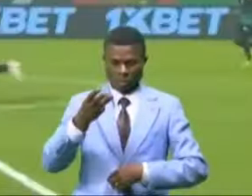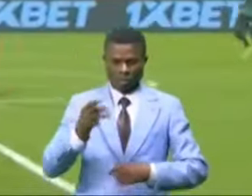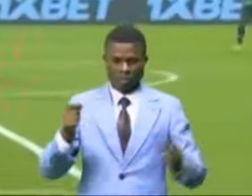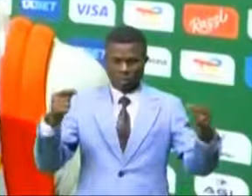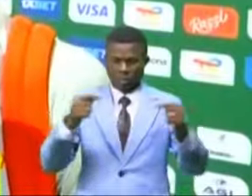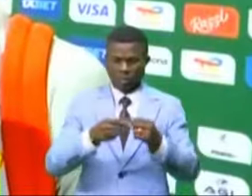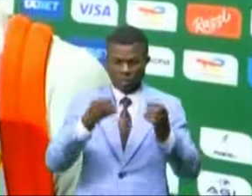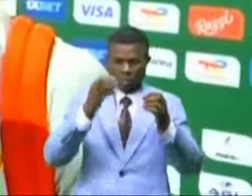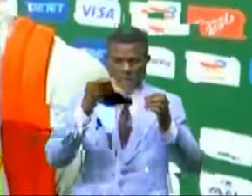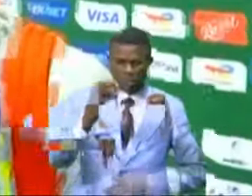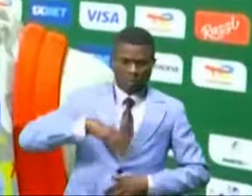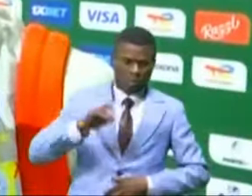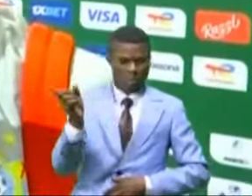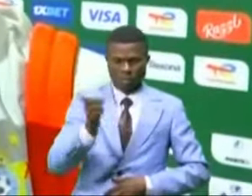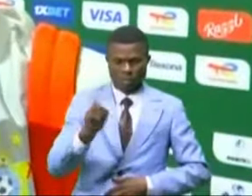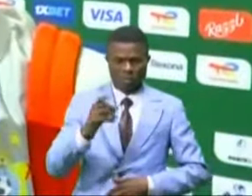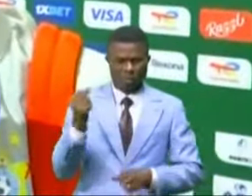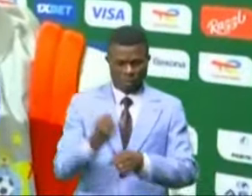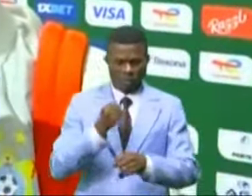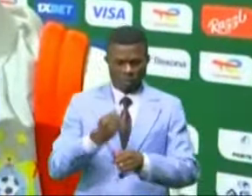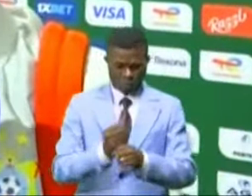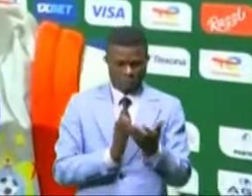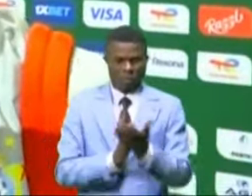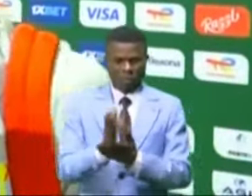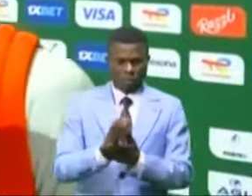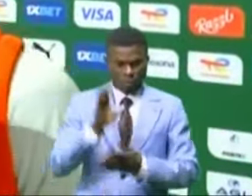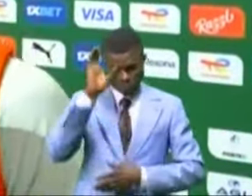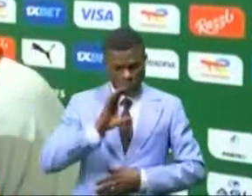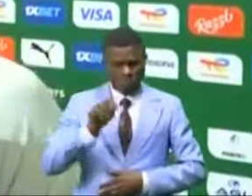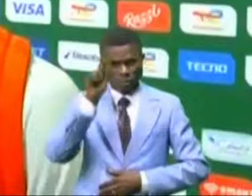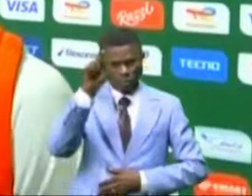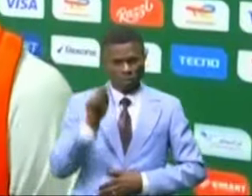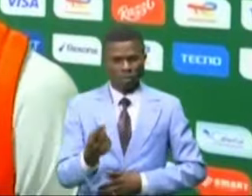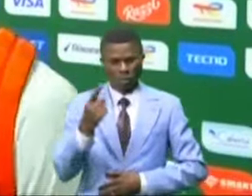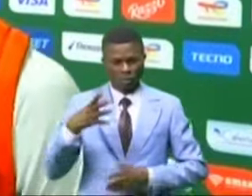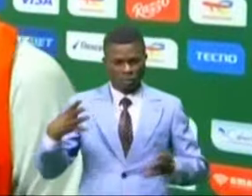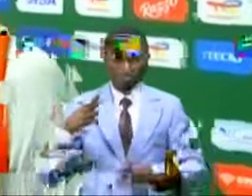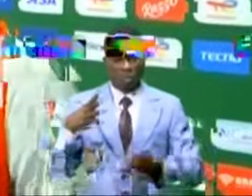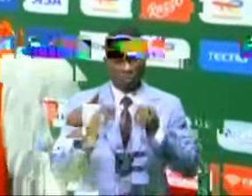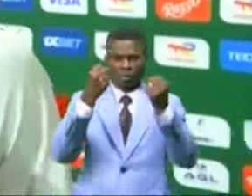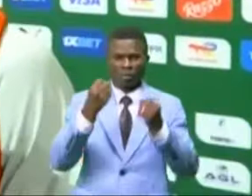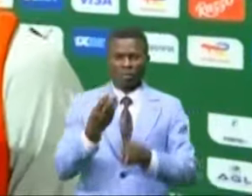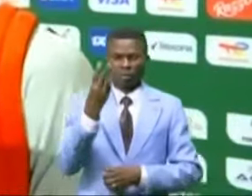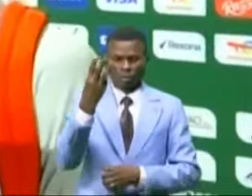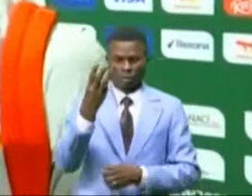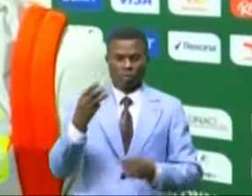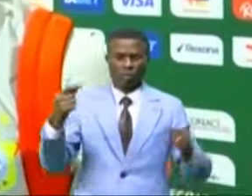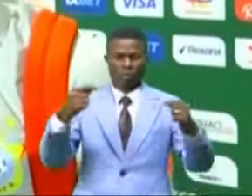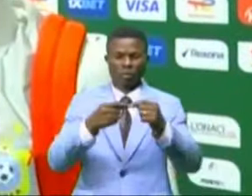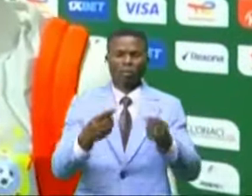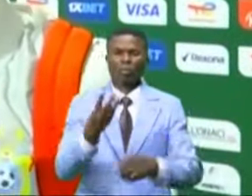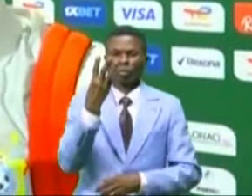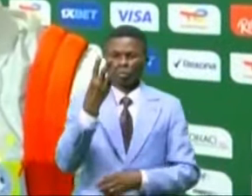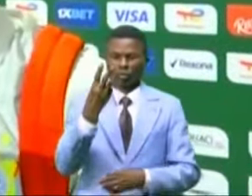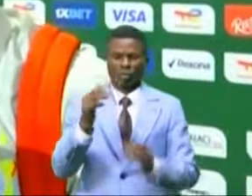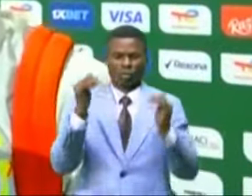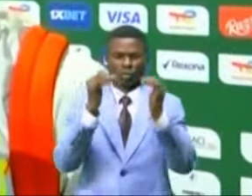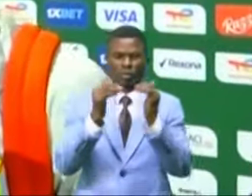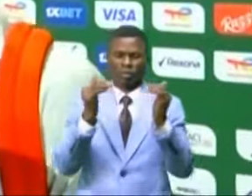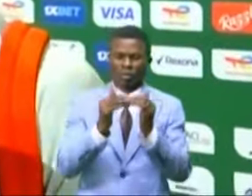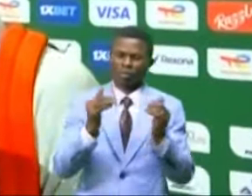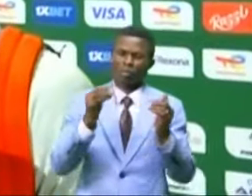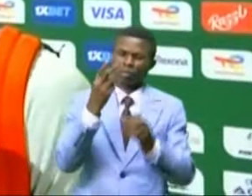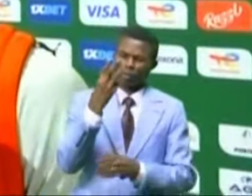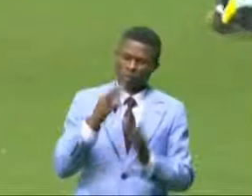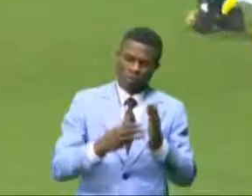pas perdre. On a fait le travail où on devait, on est venu chercher ce point, on l'a eu. On a fait trois matchs nuls, mais voilà, on est en huitième de finale